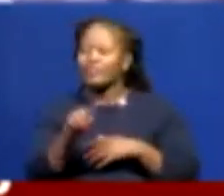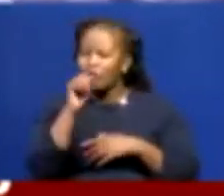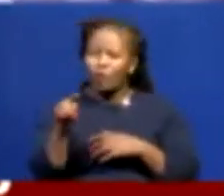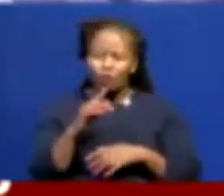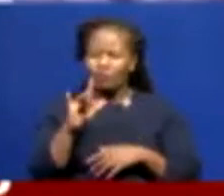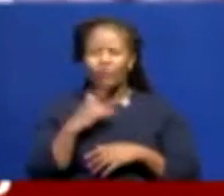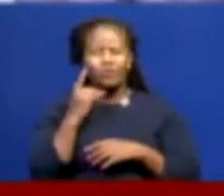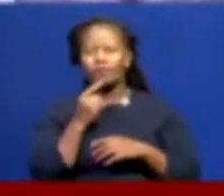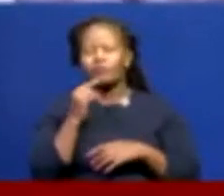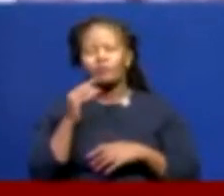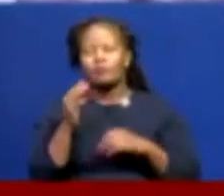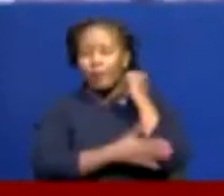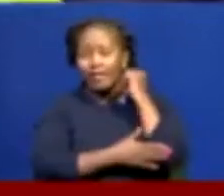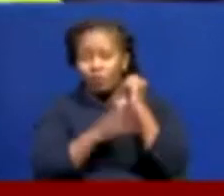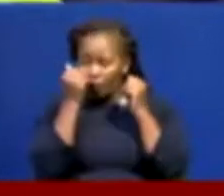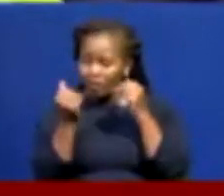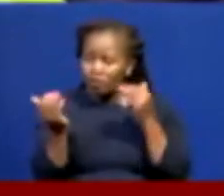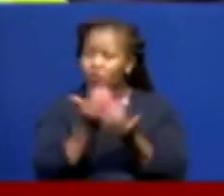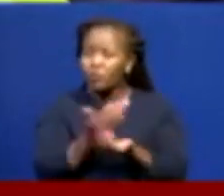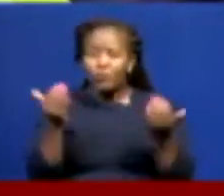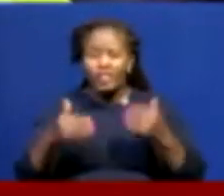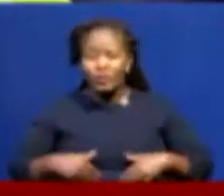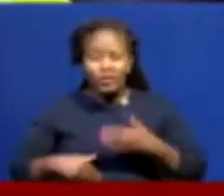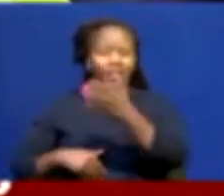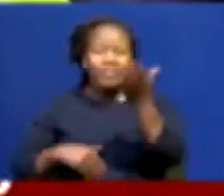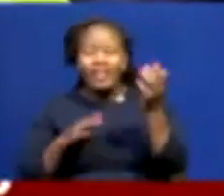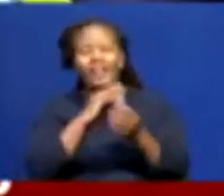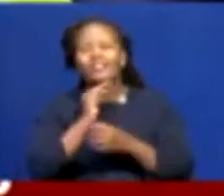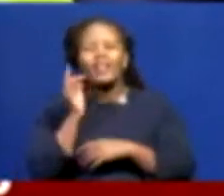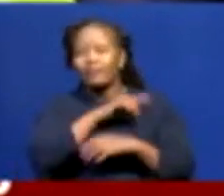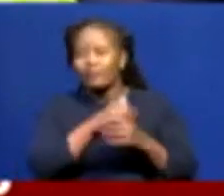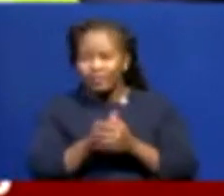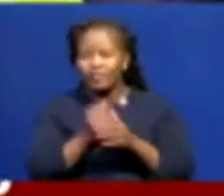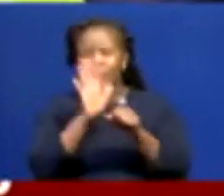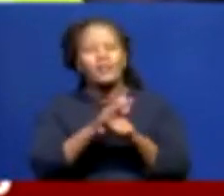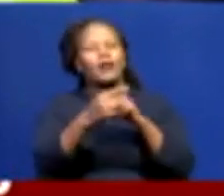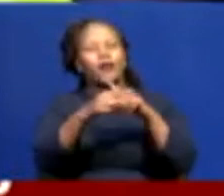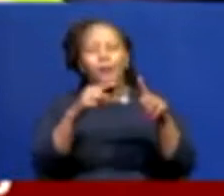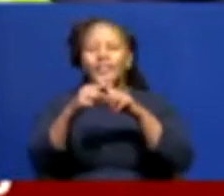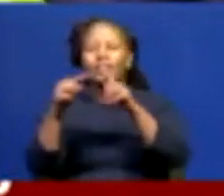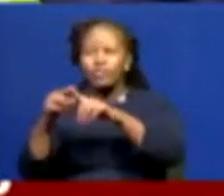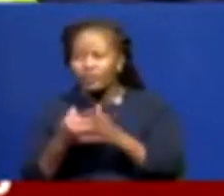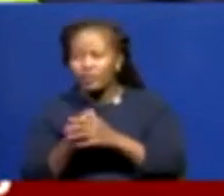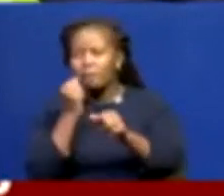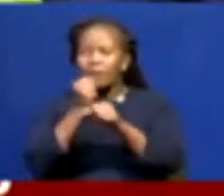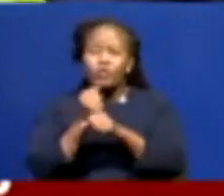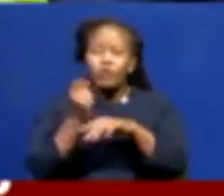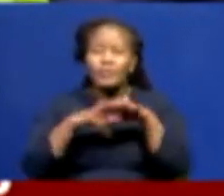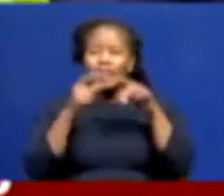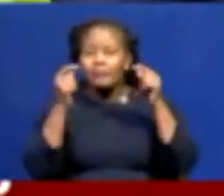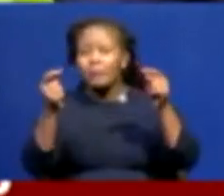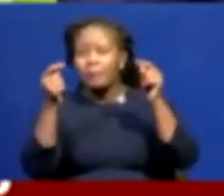watoto wetu wanakufa. Wanakufa bure. Watoto wetu ndio tunatupa hapa Mukuyu. Makazi yetu mirorongano